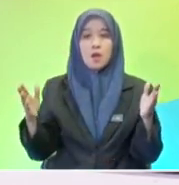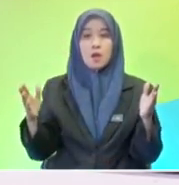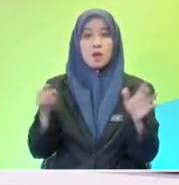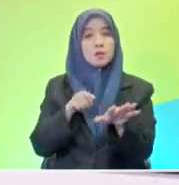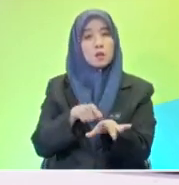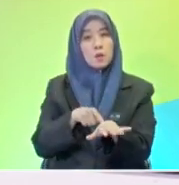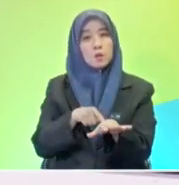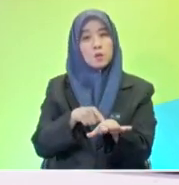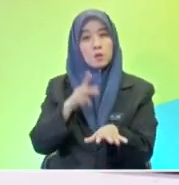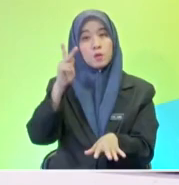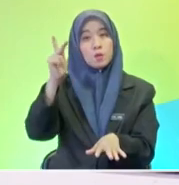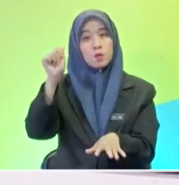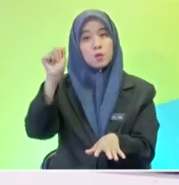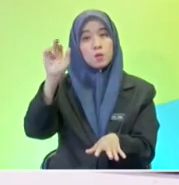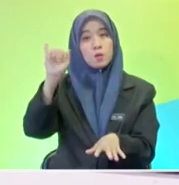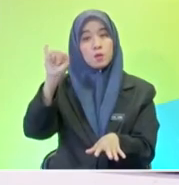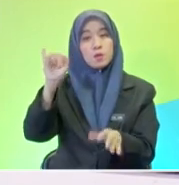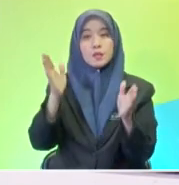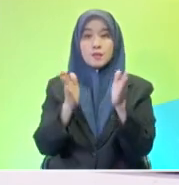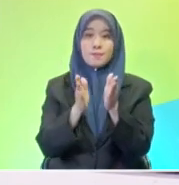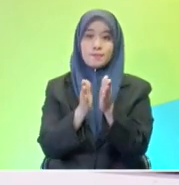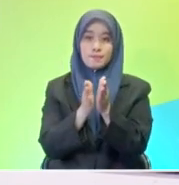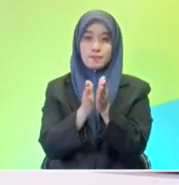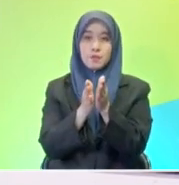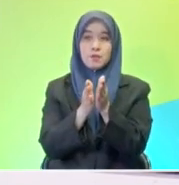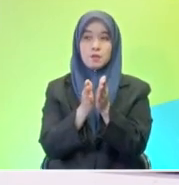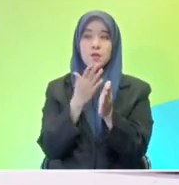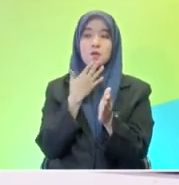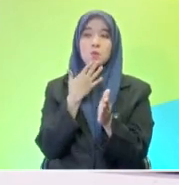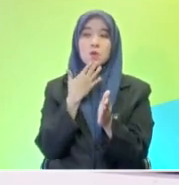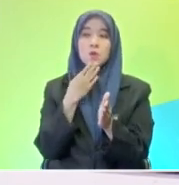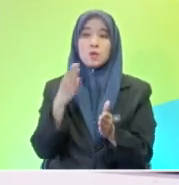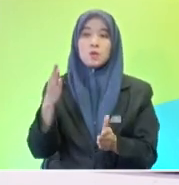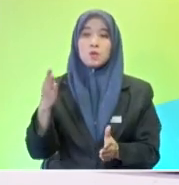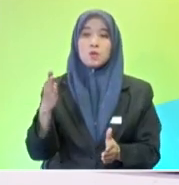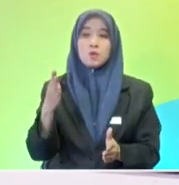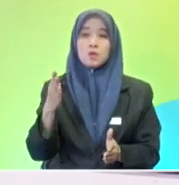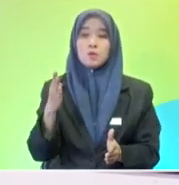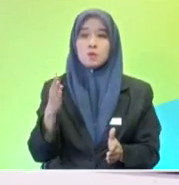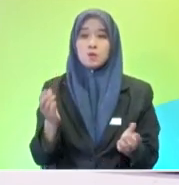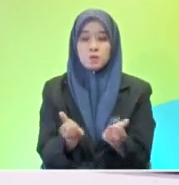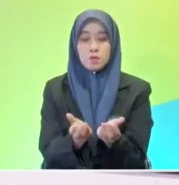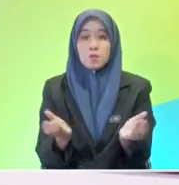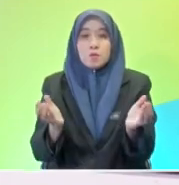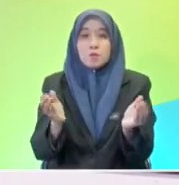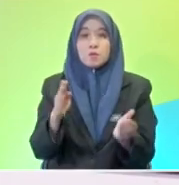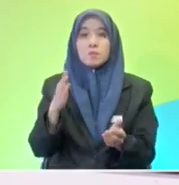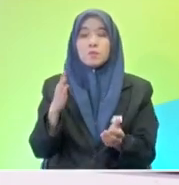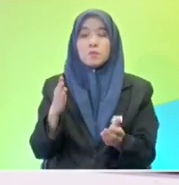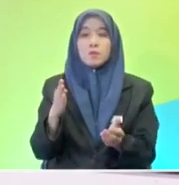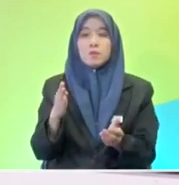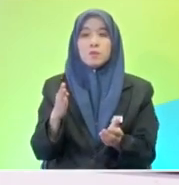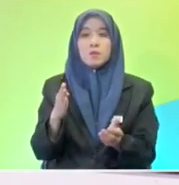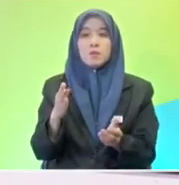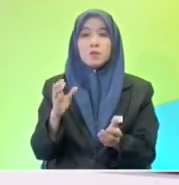Lepas tu yang kecil ni apa bes daun kari ya betul daun kari masukkan dia kat situ seterusnya yang ini ialah ciri panjang